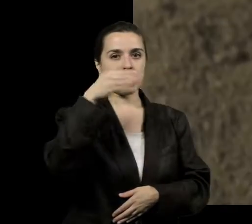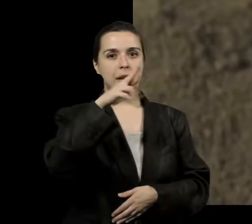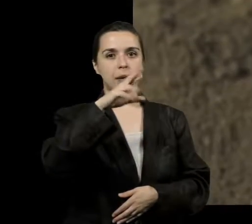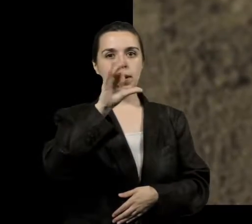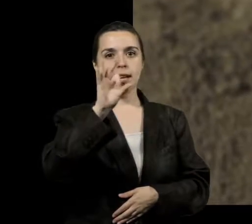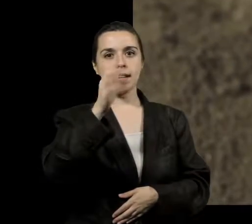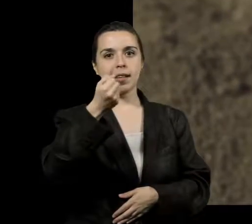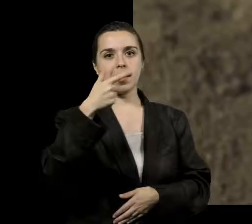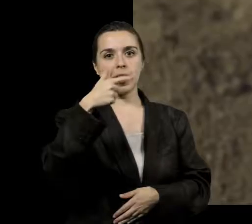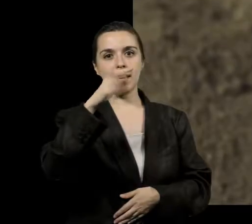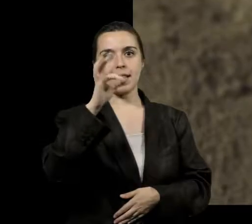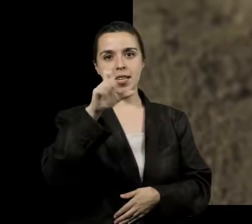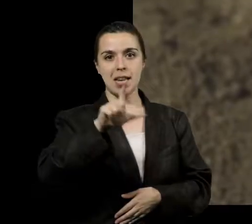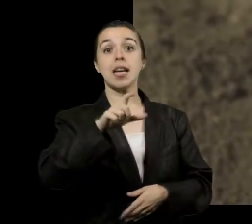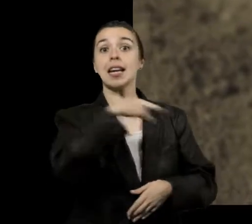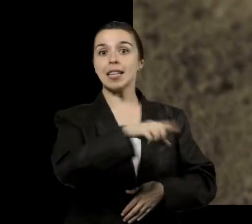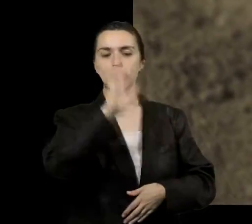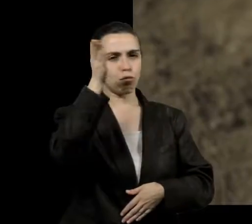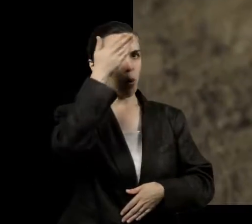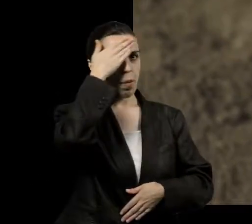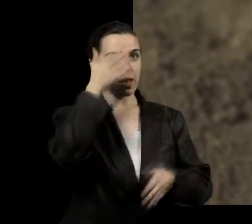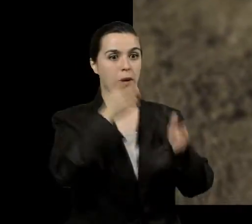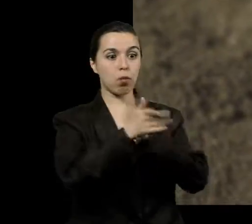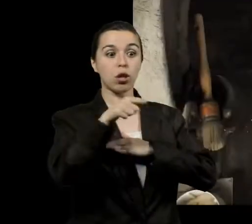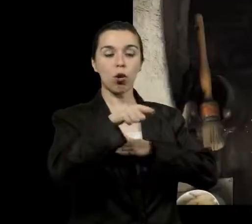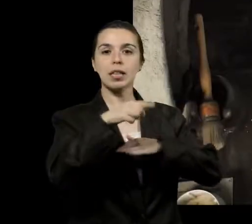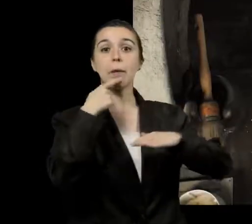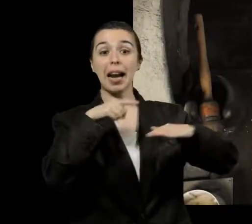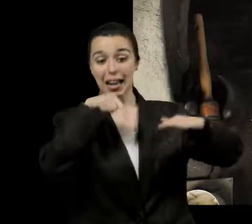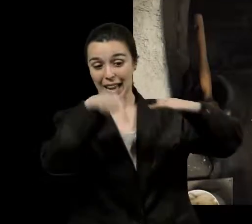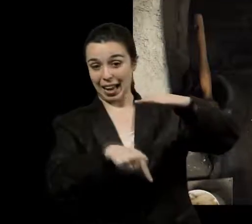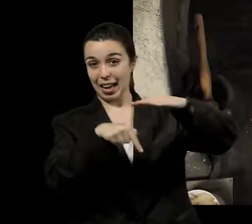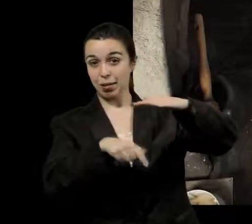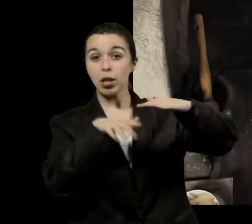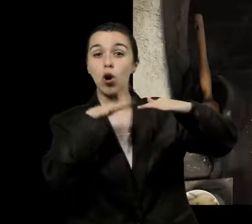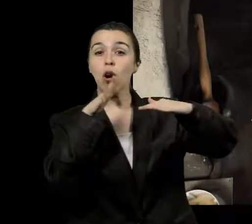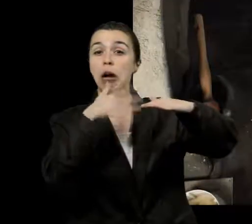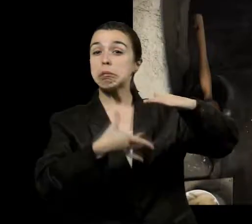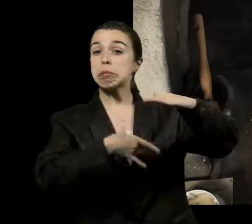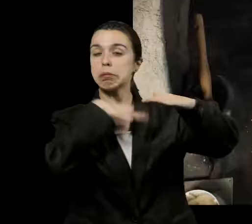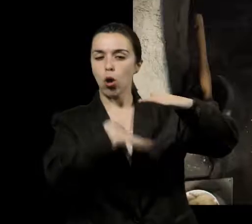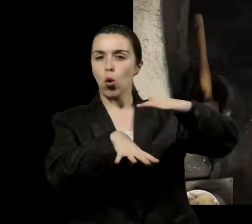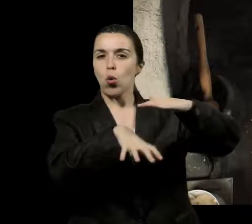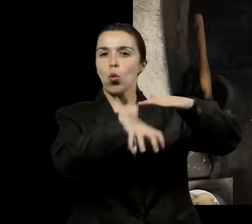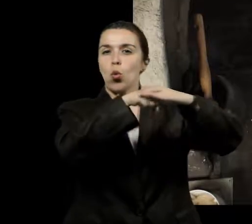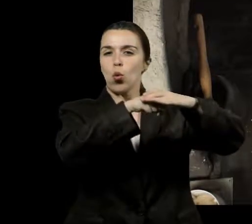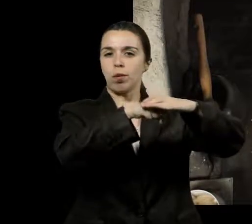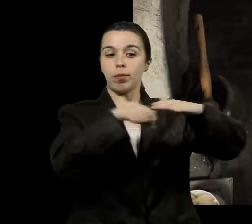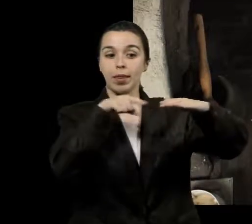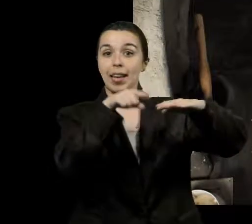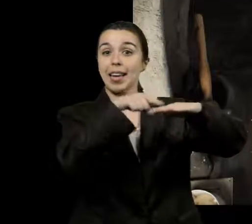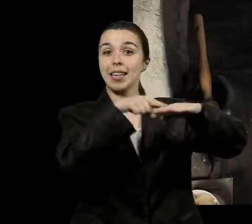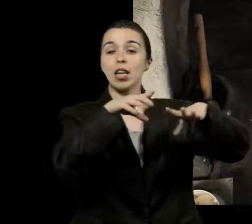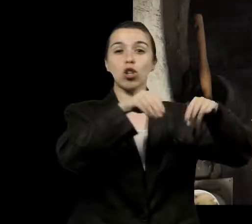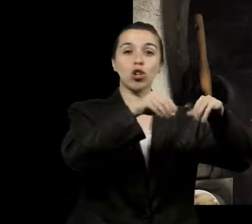La segona capa que realitza s'anomena abraçatge. És la part central de la peça i té la funció d'absorbir l'excés